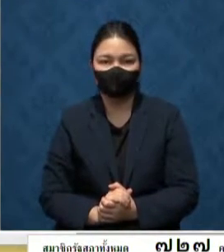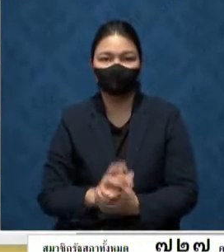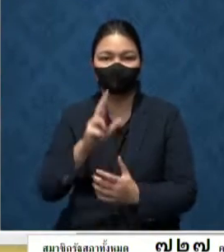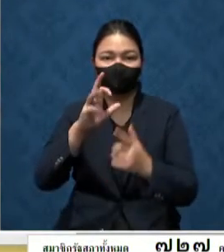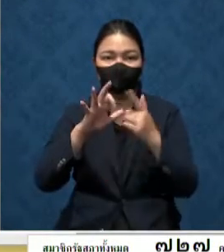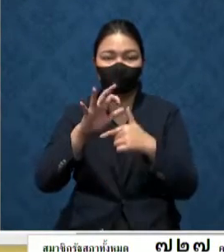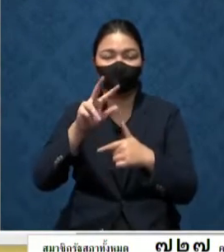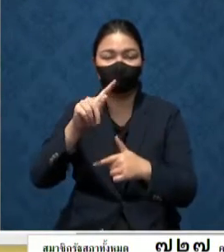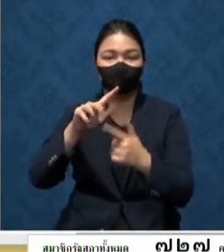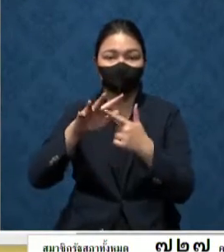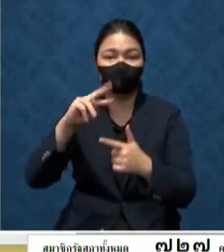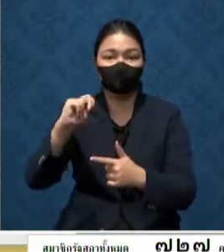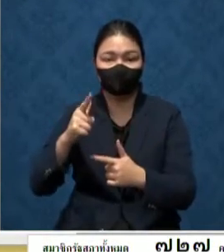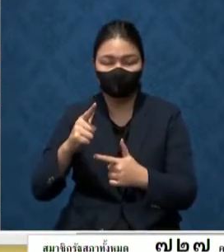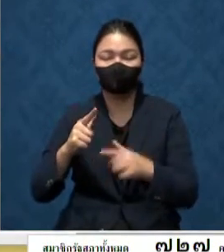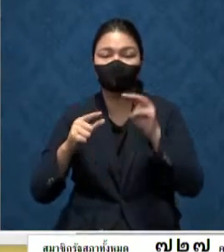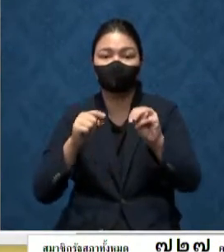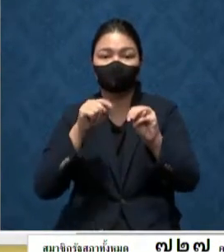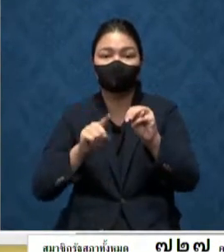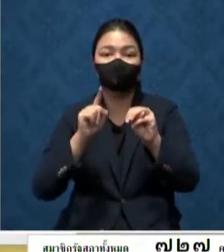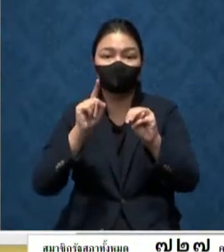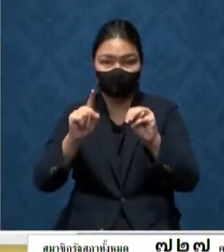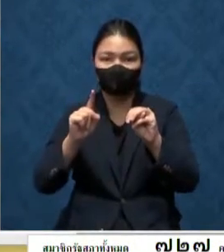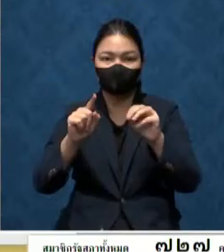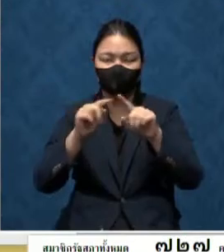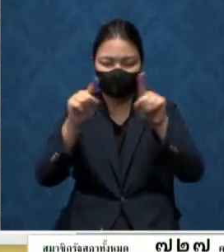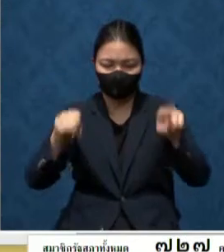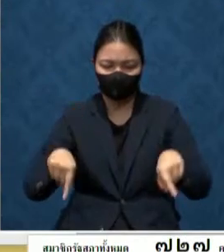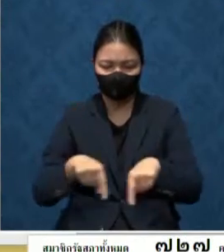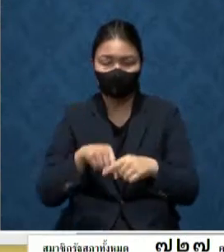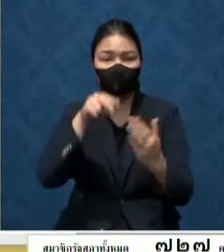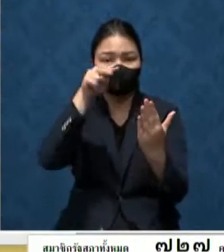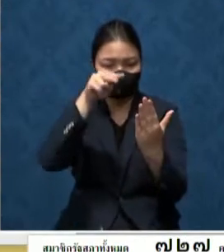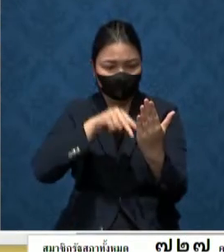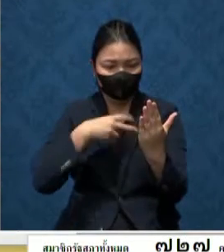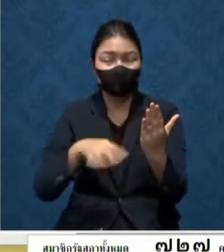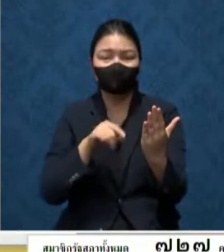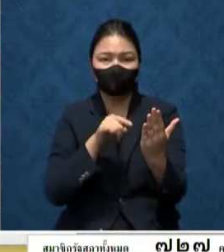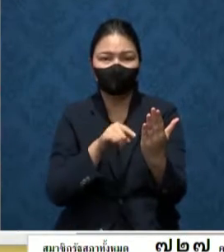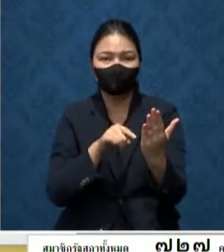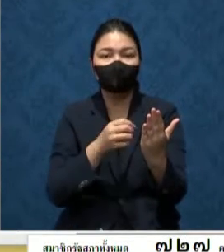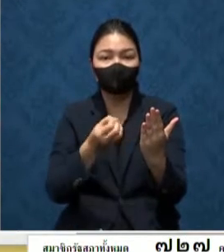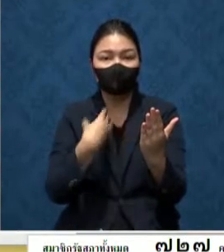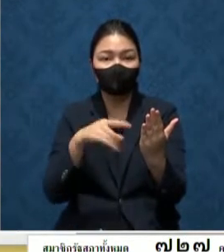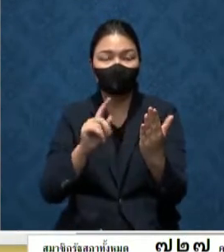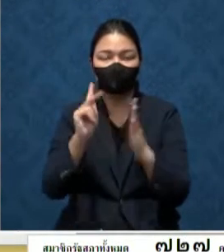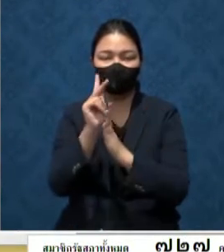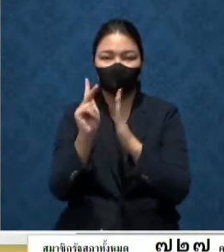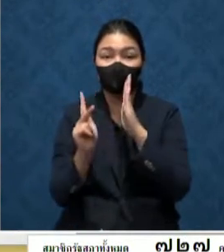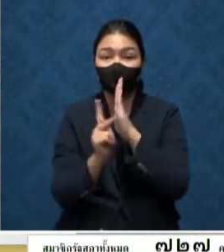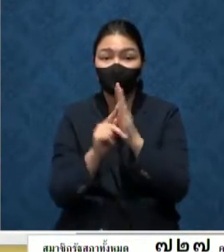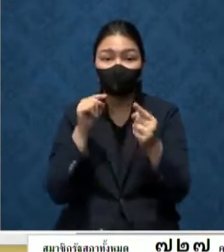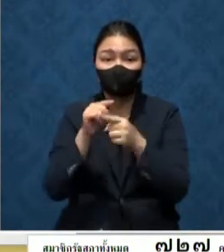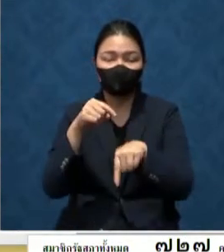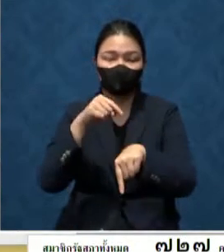ที่1ไว้นะครับผมดูในหลักการเนี่ยให้มีกฎหมายว่าด้วยกำหนดระยะเวลาดำเนินง